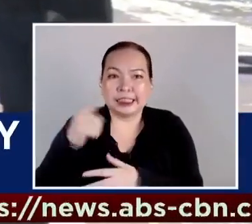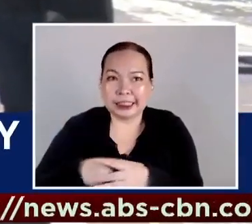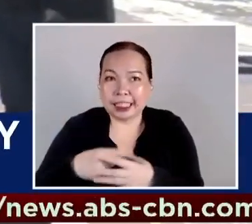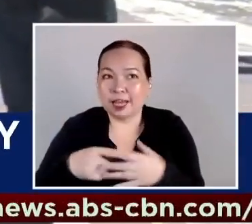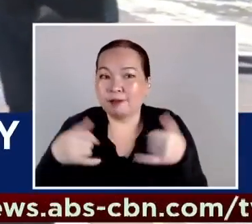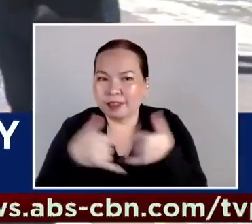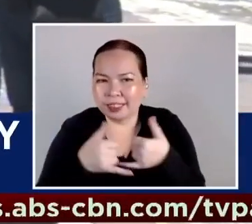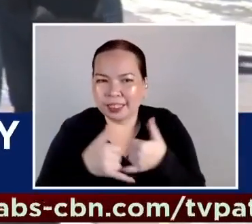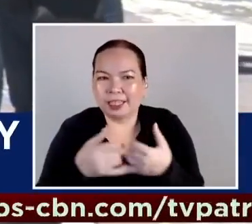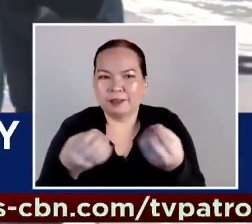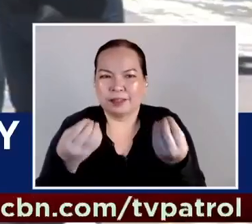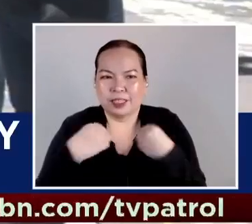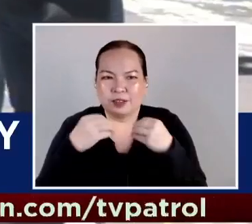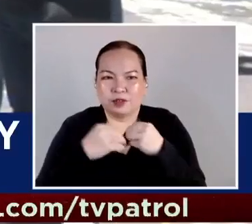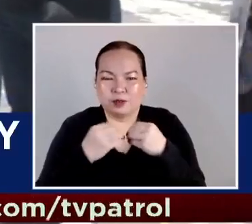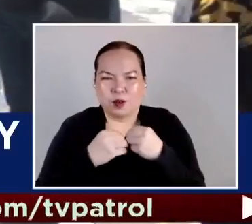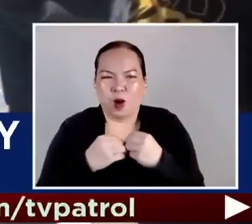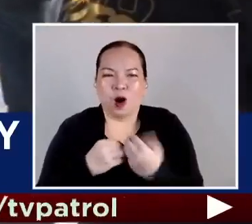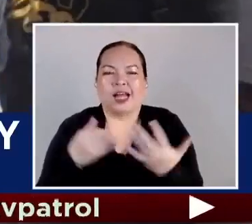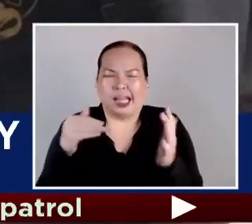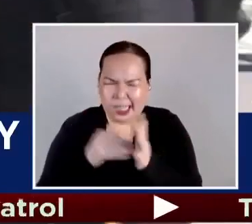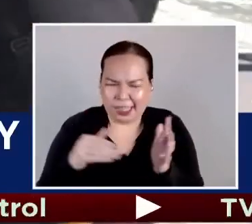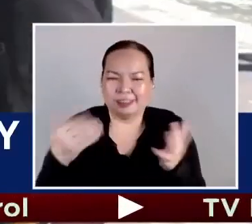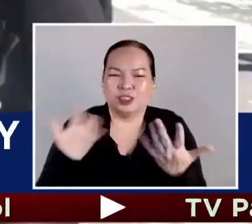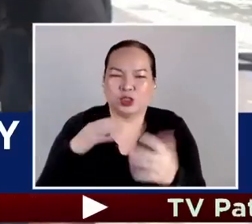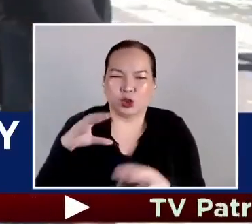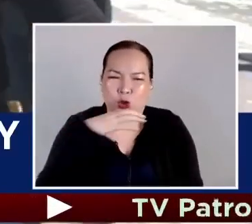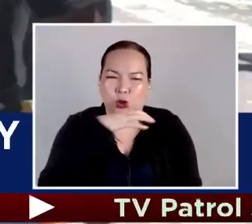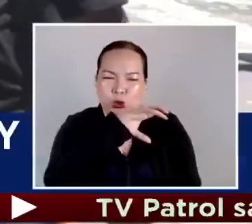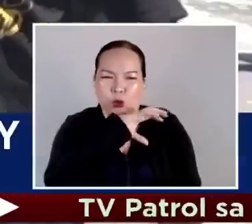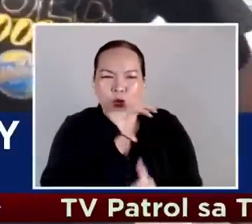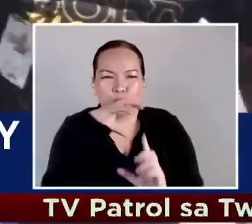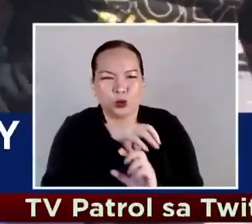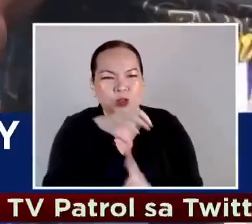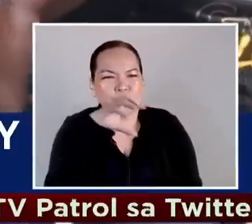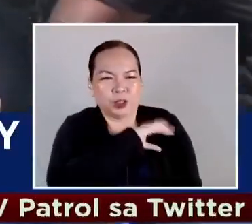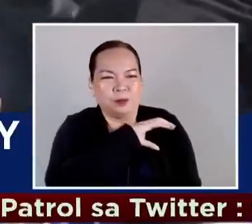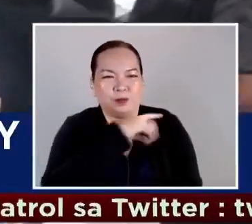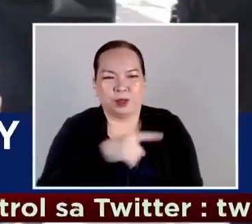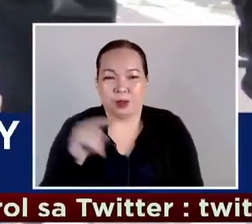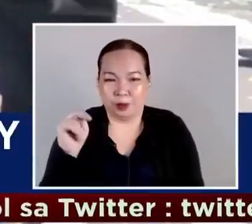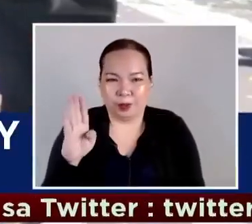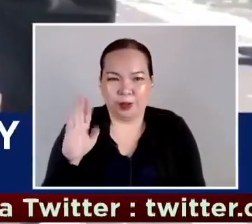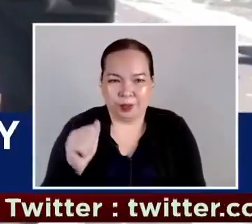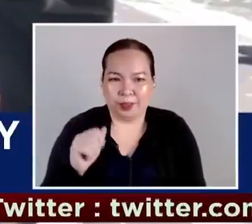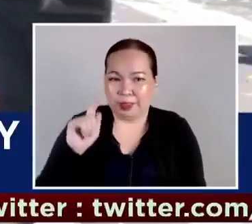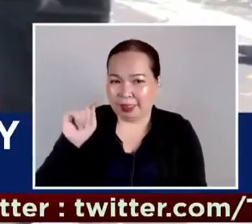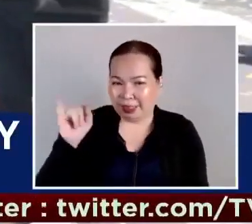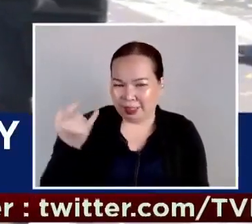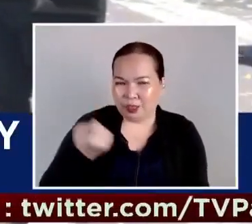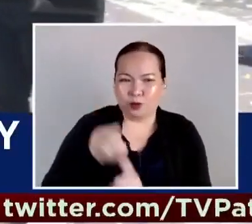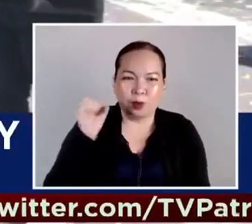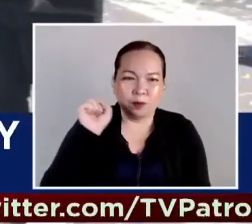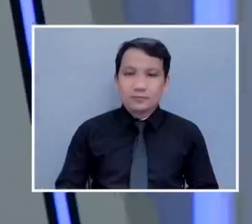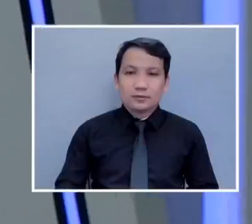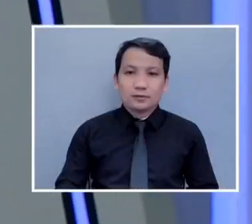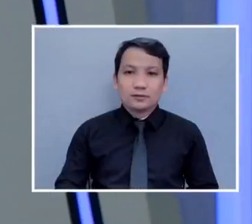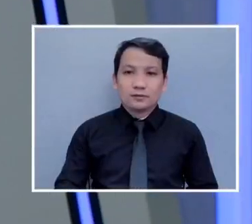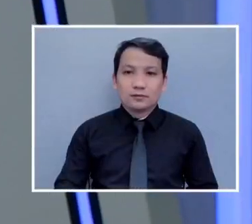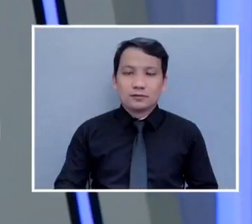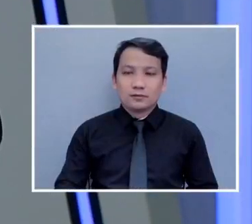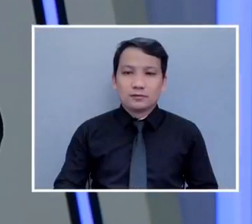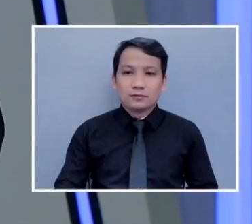mabigyan naman sila ng back-to-back NBA titles. TJ Manoto, ABS-CBN News, San Francisco, California.